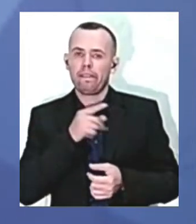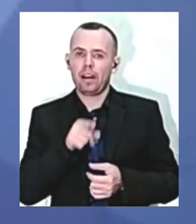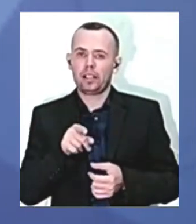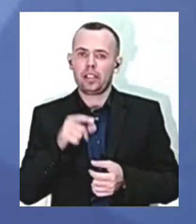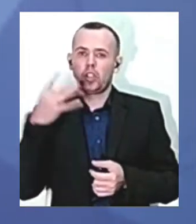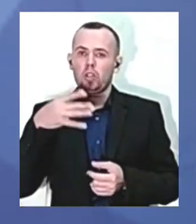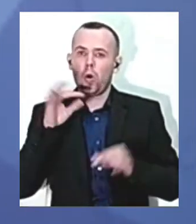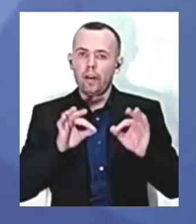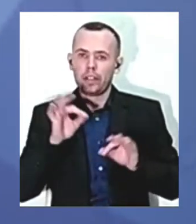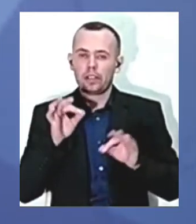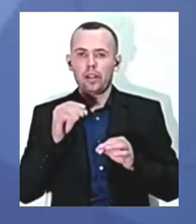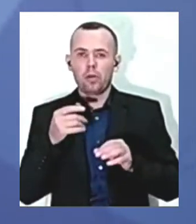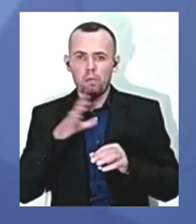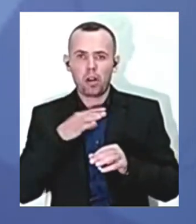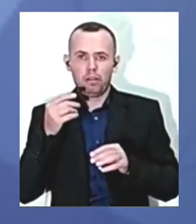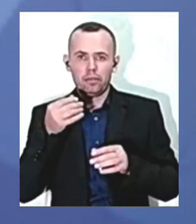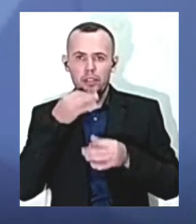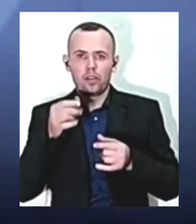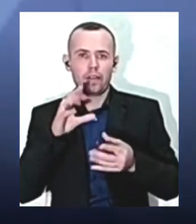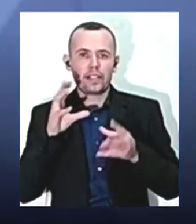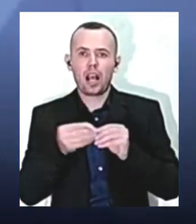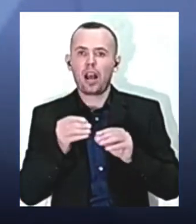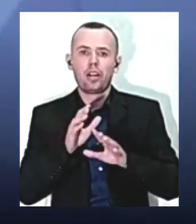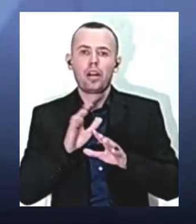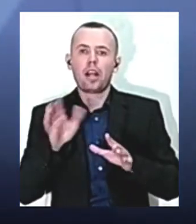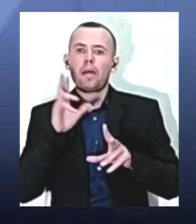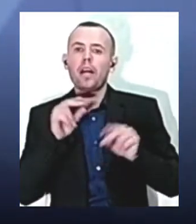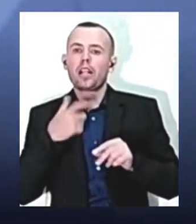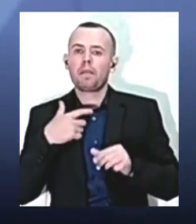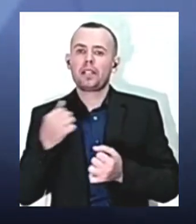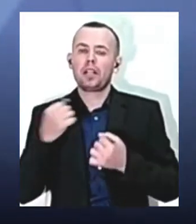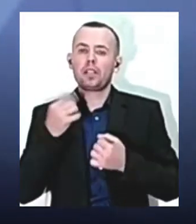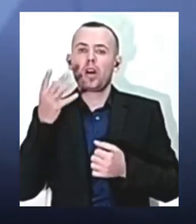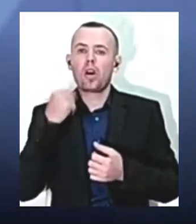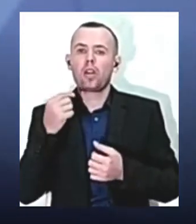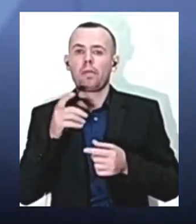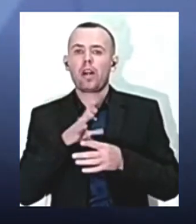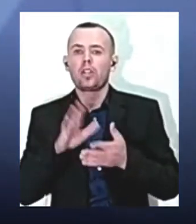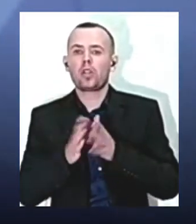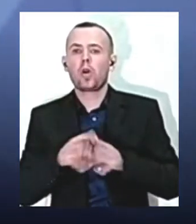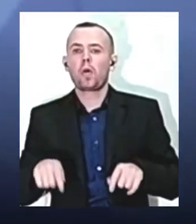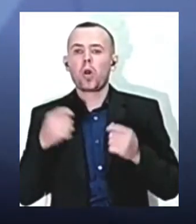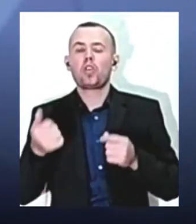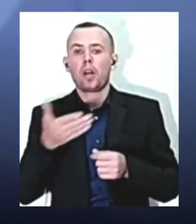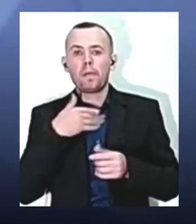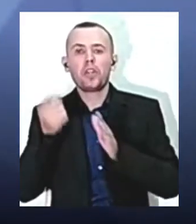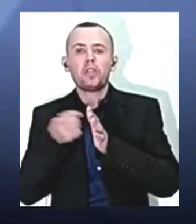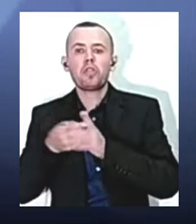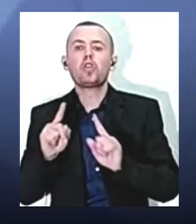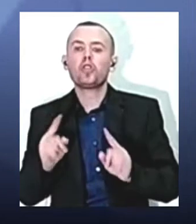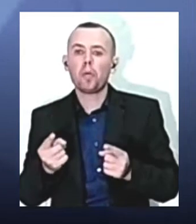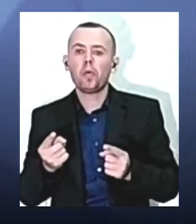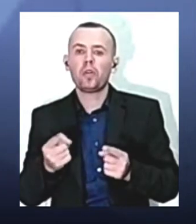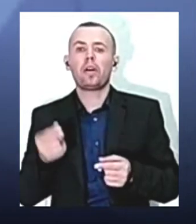сказано, взагалі не намагалися себе захистити, коли відбували ситуації порушення, і ми дізнавалися, чому. Власне, якщо подивитися